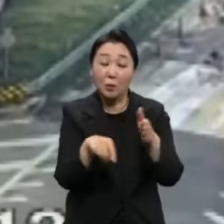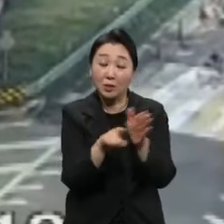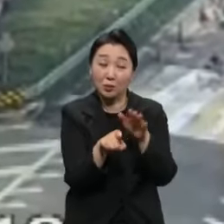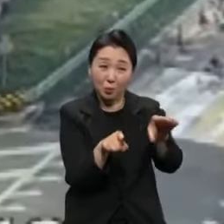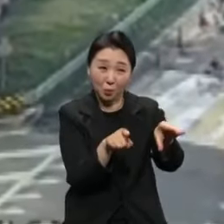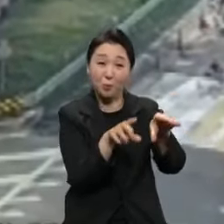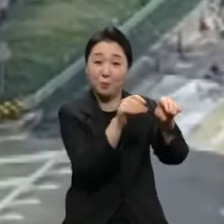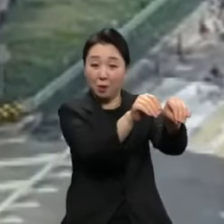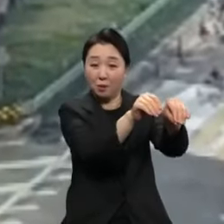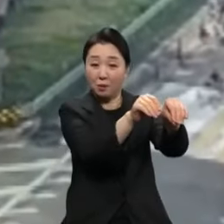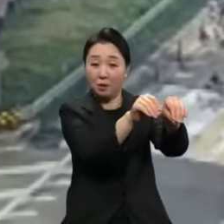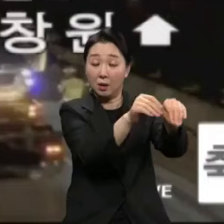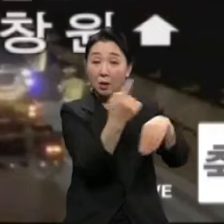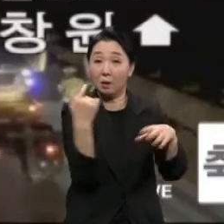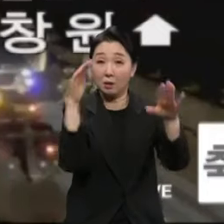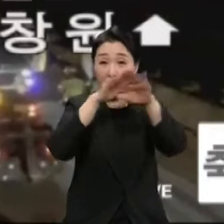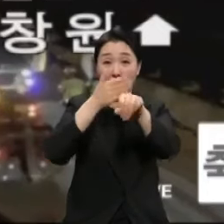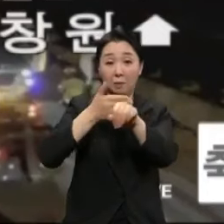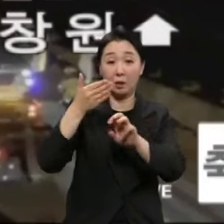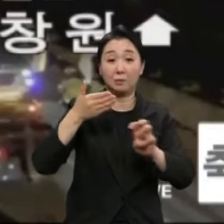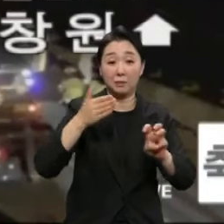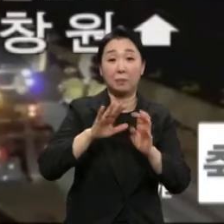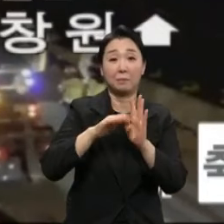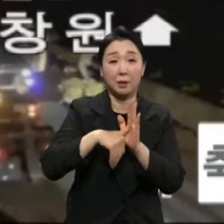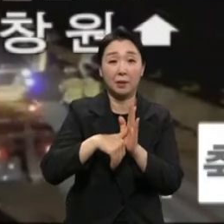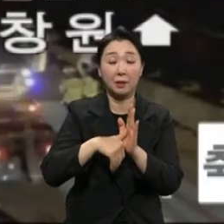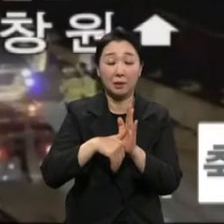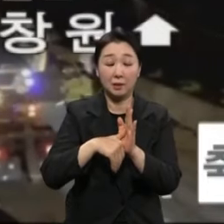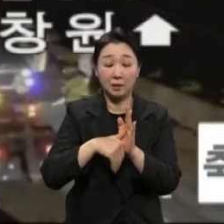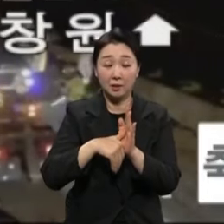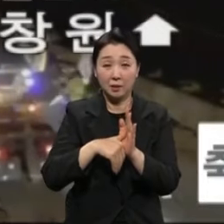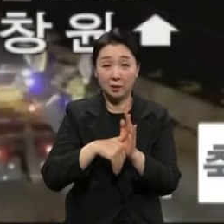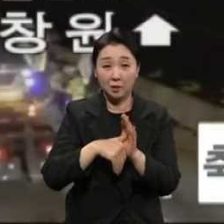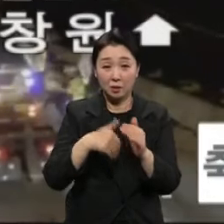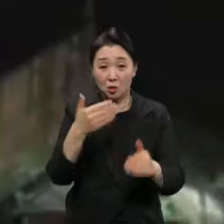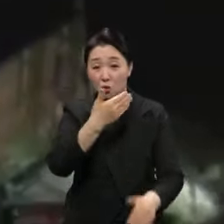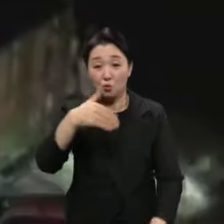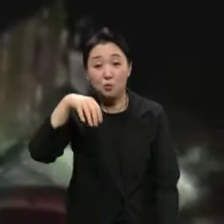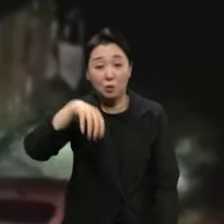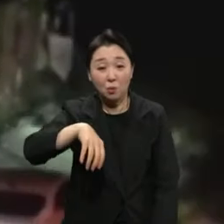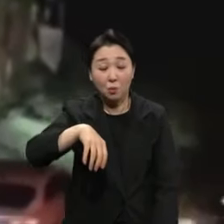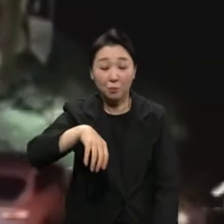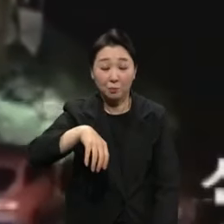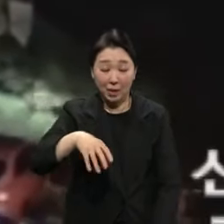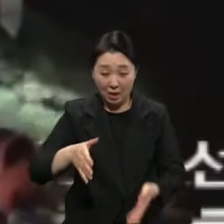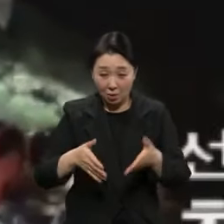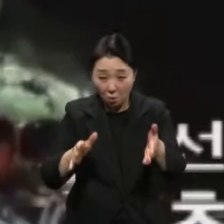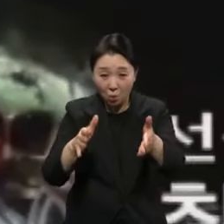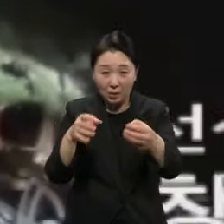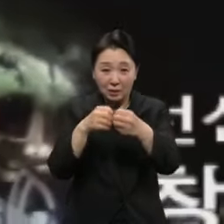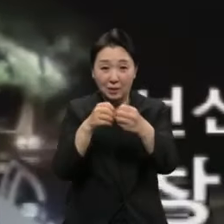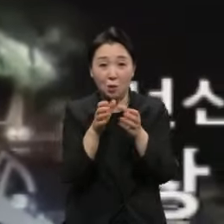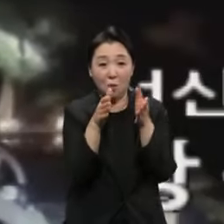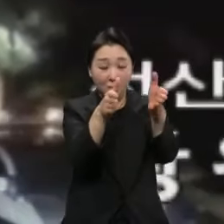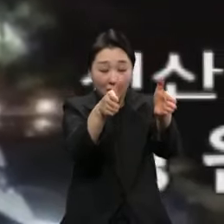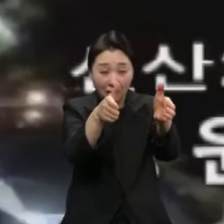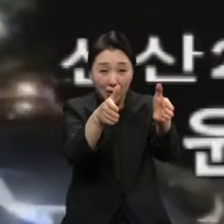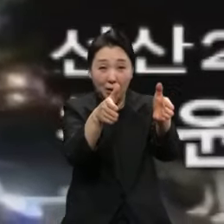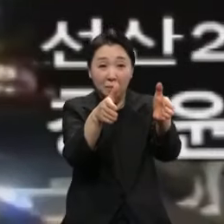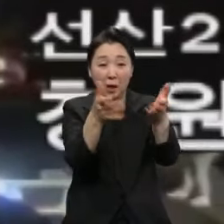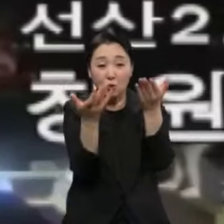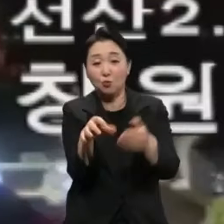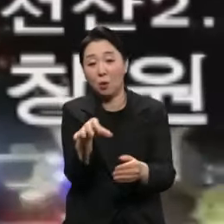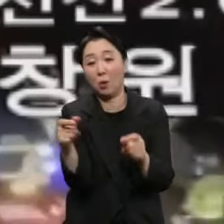통제됐습니다. 어젯밤 9시 30분쯤 경북 구미시 중북 내륙고속도로 창원 방향 선산휴게소